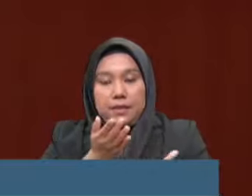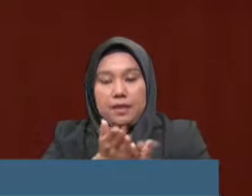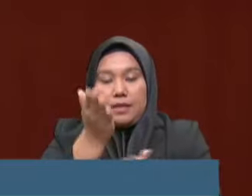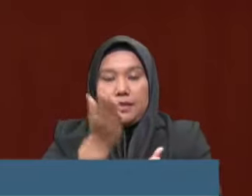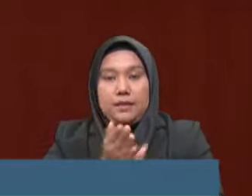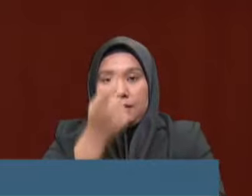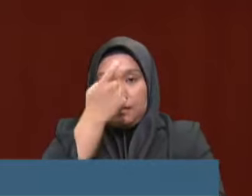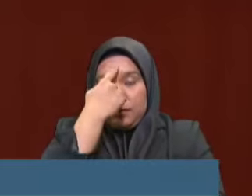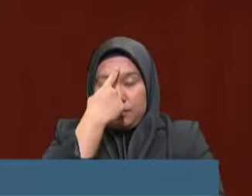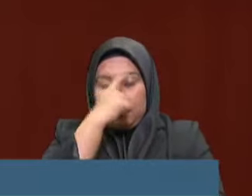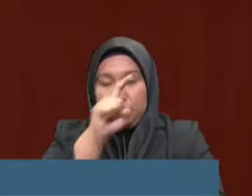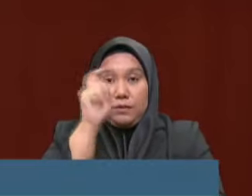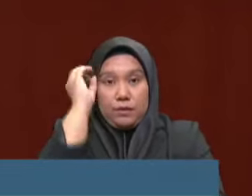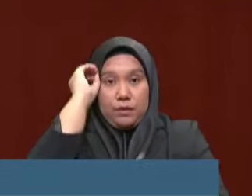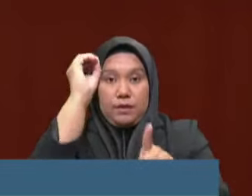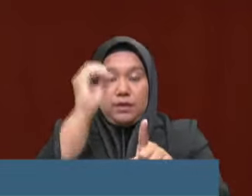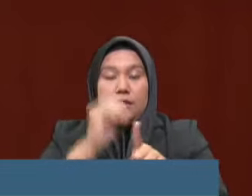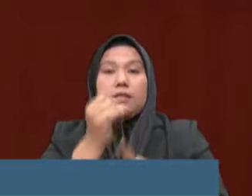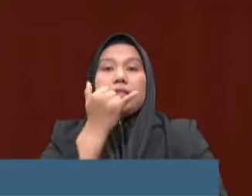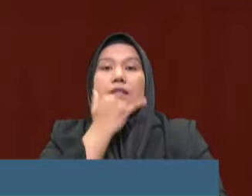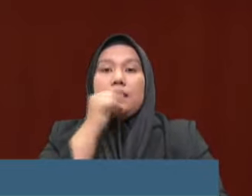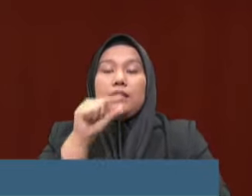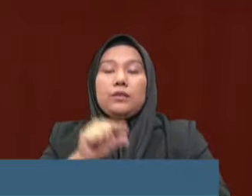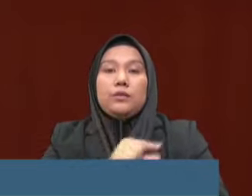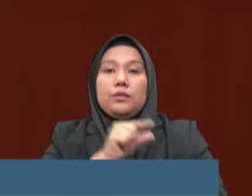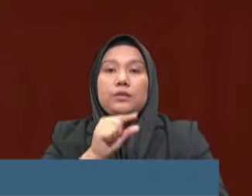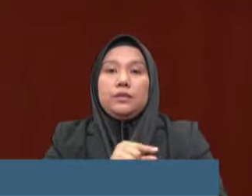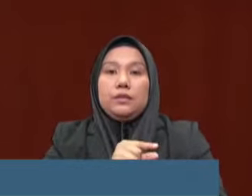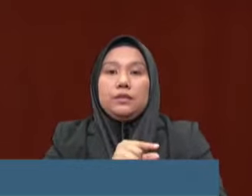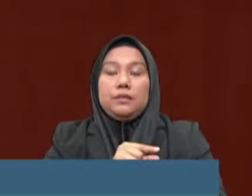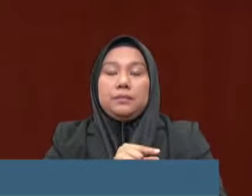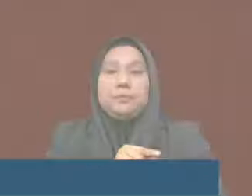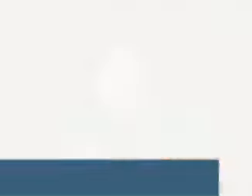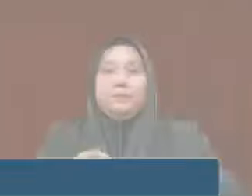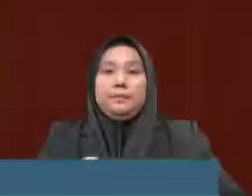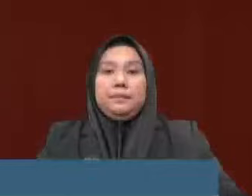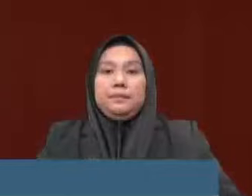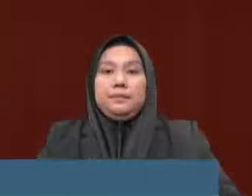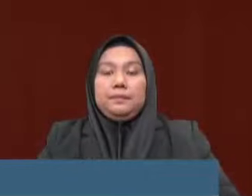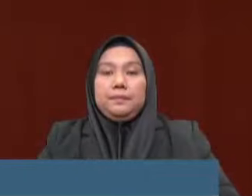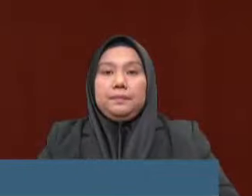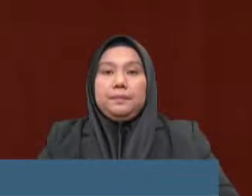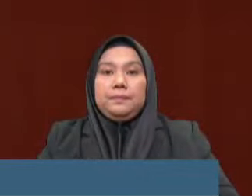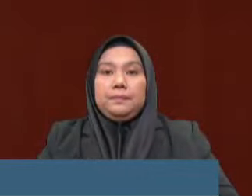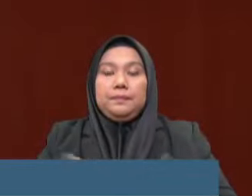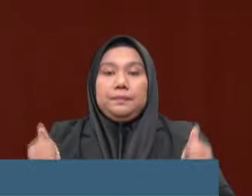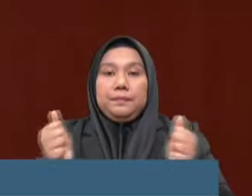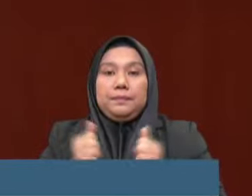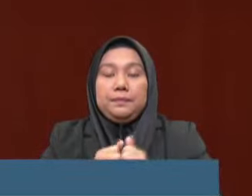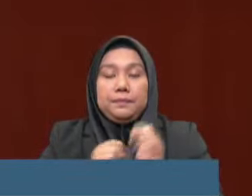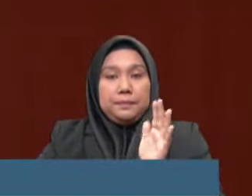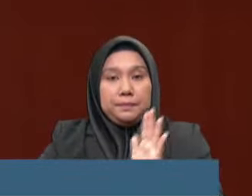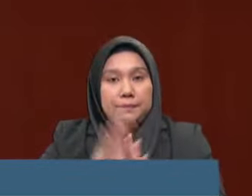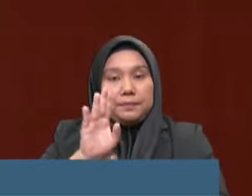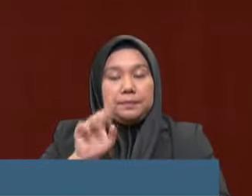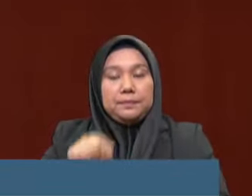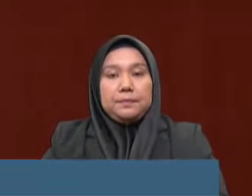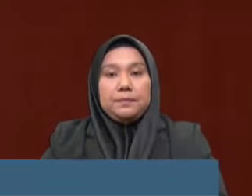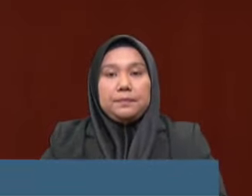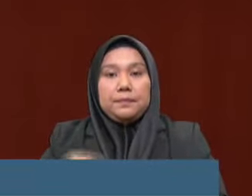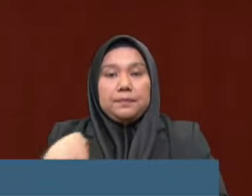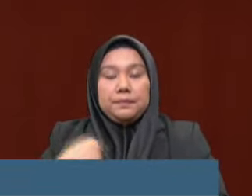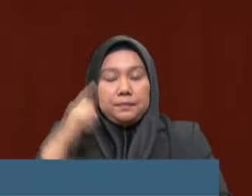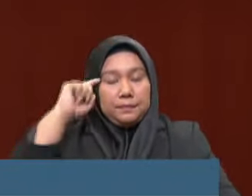tujuan menyalahgunakan pengeluaran wang bagi tujuan maksud penipuan. Ini pindaan. Dengan kelebihan ini,